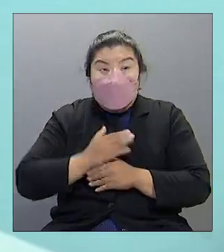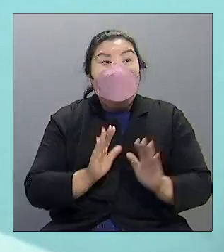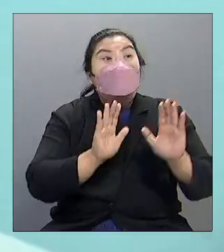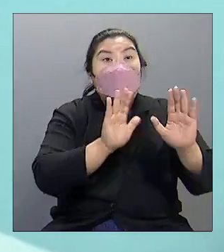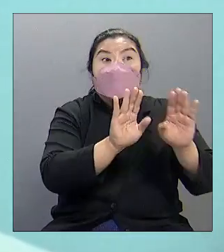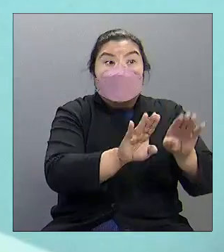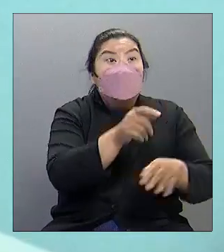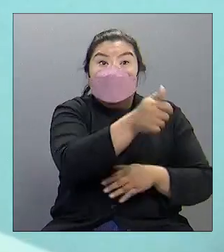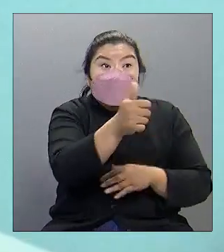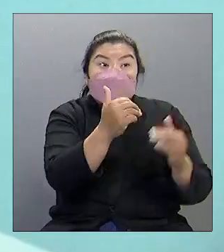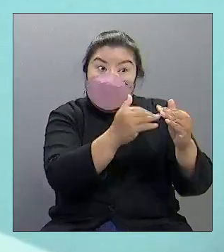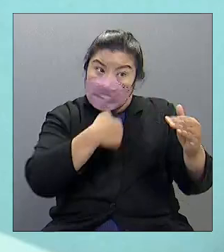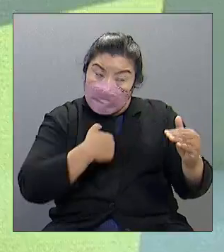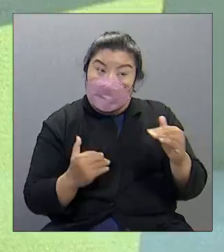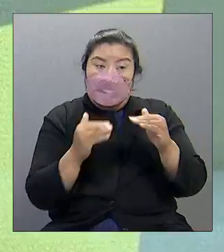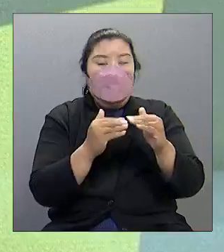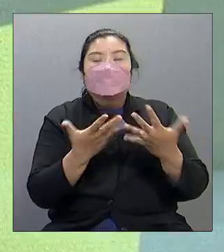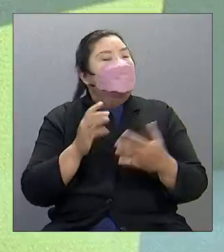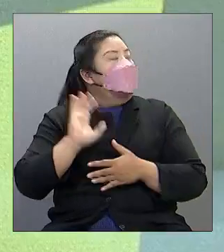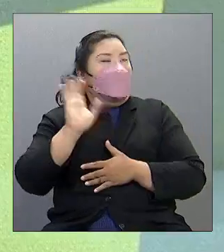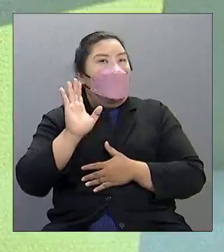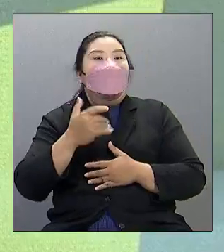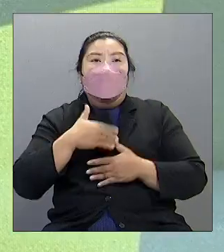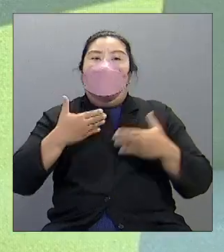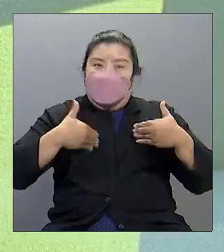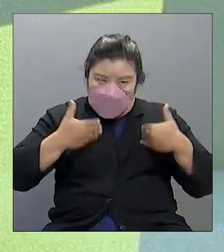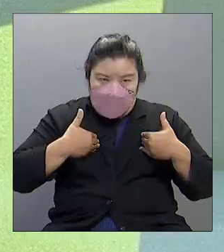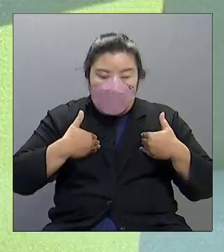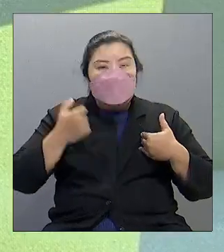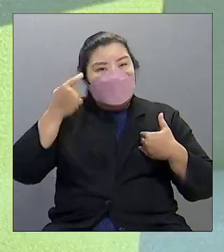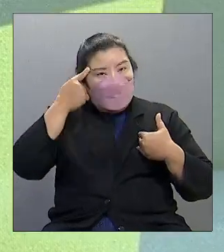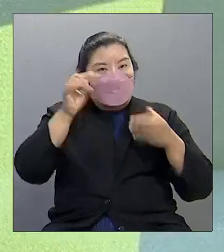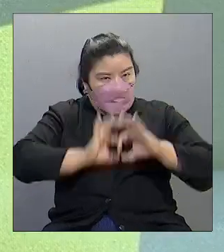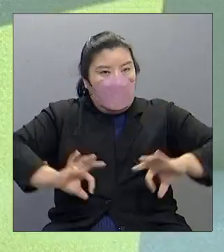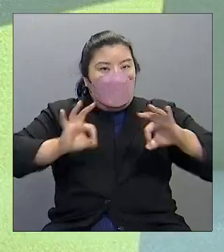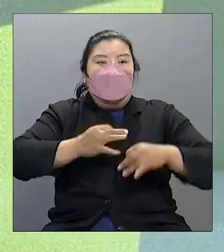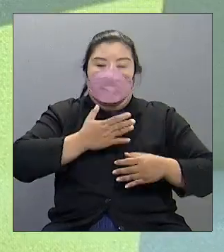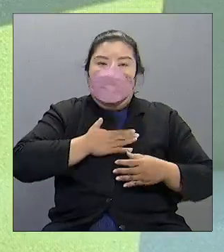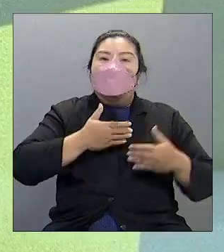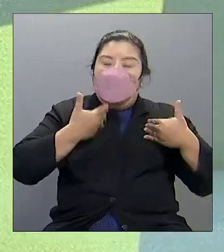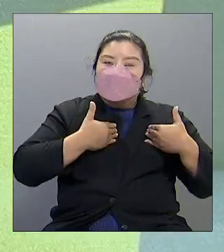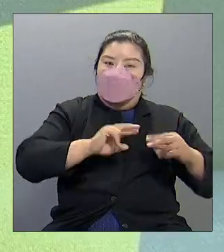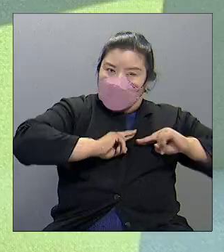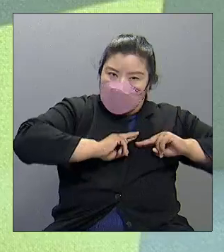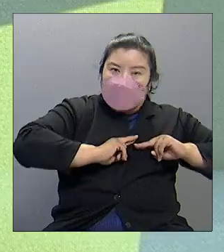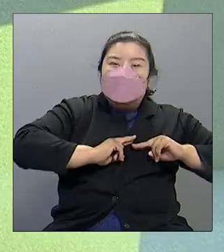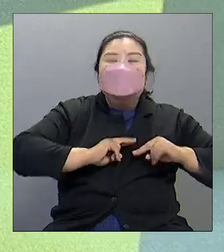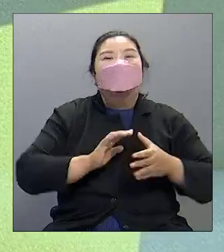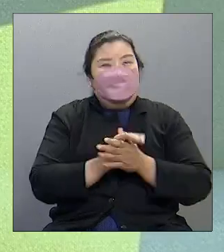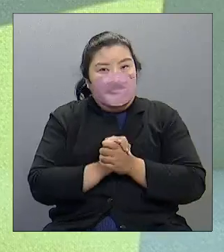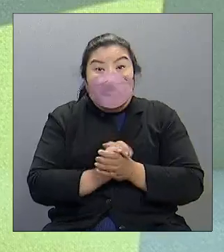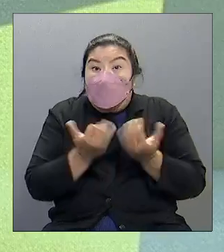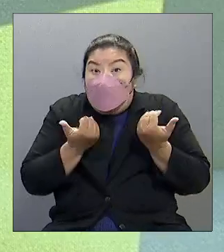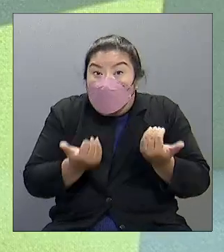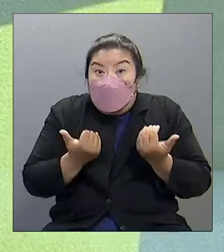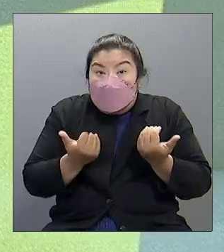นด้วยนะ ตรนสำคัญมากถูกต้องค่ะ จะมความสุขได้ต ถ้าหากวใจของเรามีความสุขพอในแบบที่เราเห็นเพรฉะนั้นเดียววั